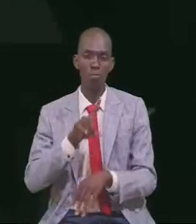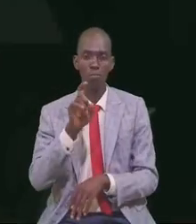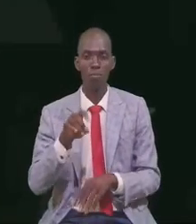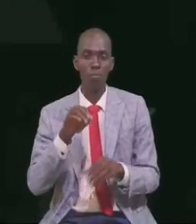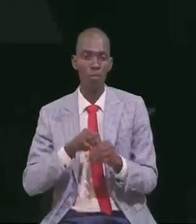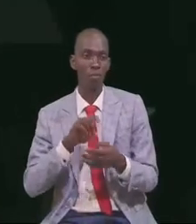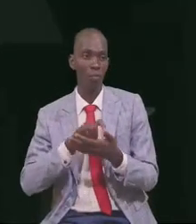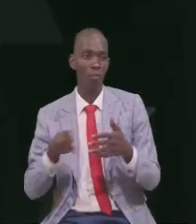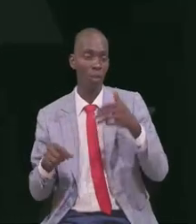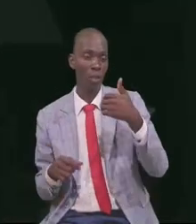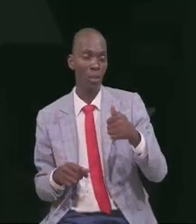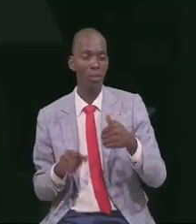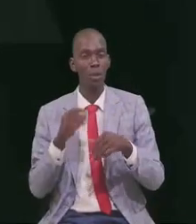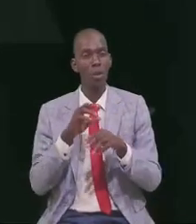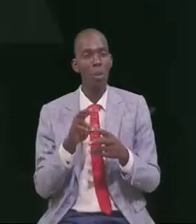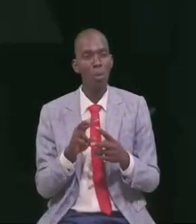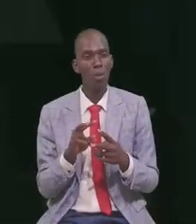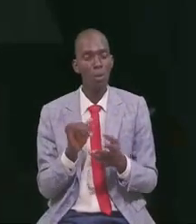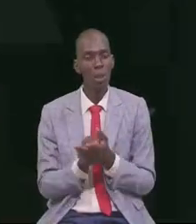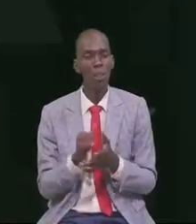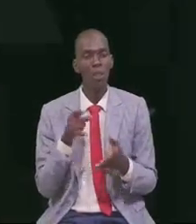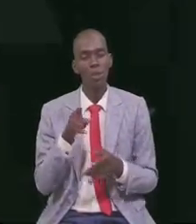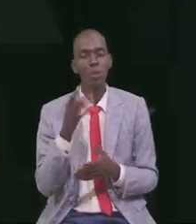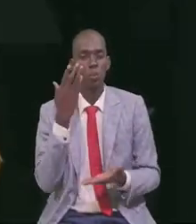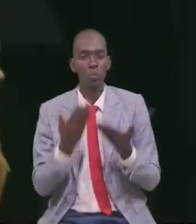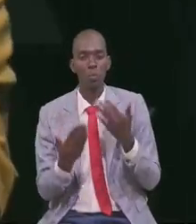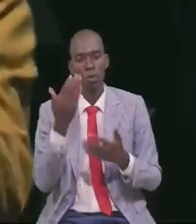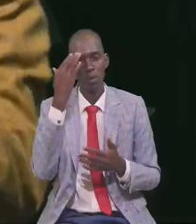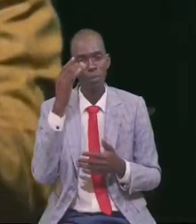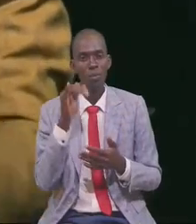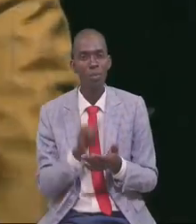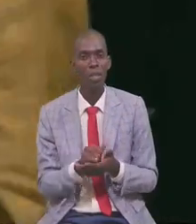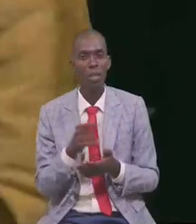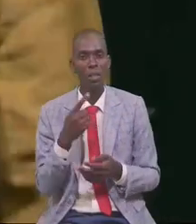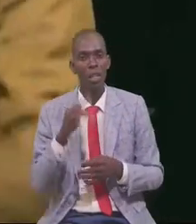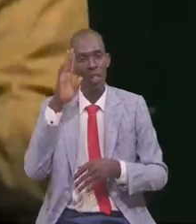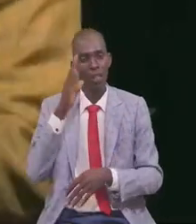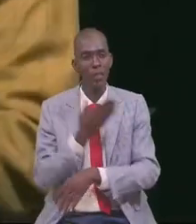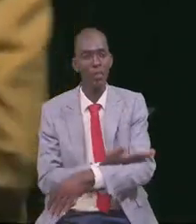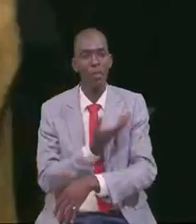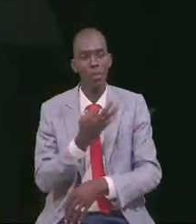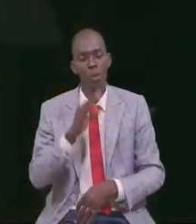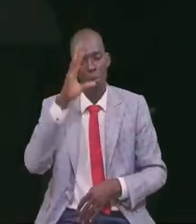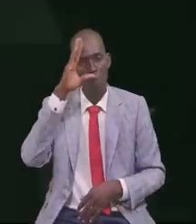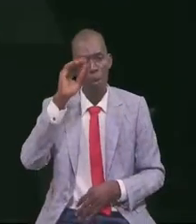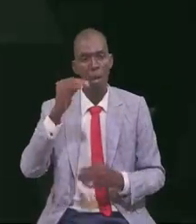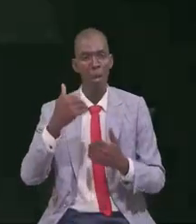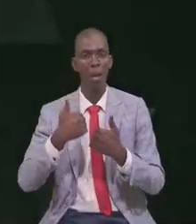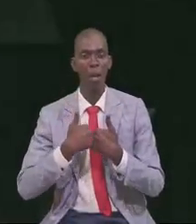Verset 10. Or, afin que vous sachiez que le Fils de l'homme a sur la terre le